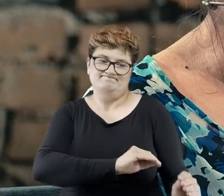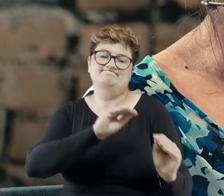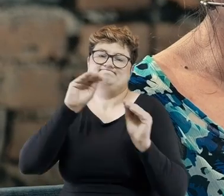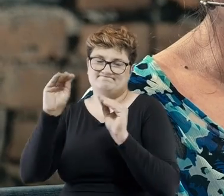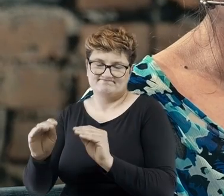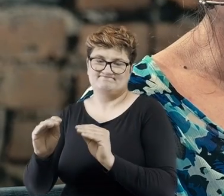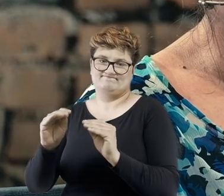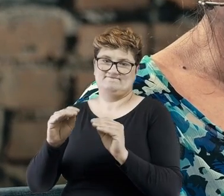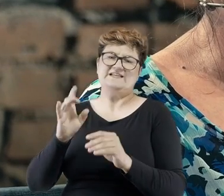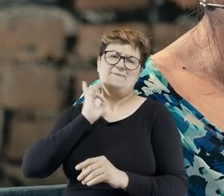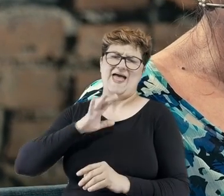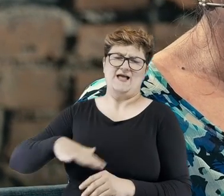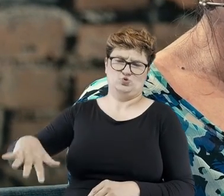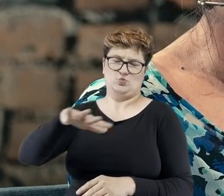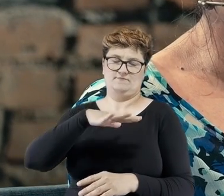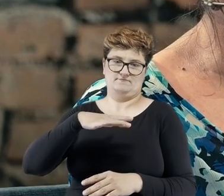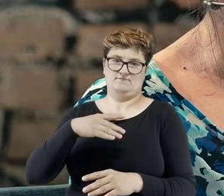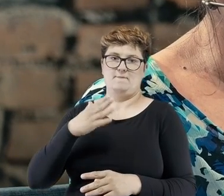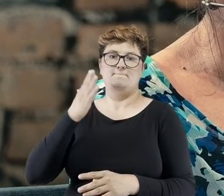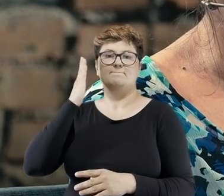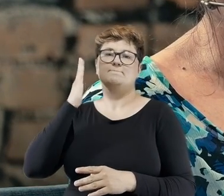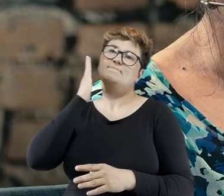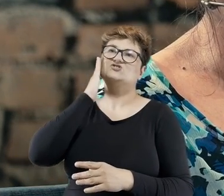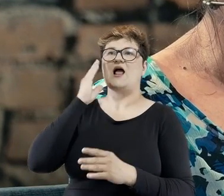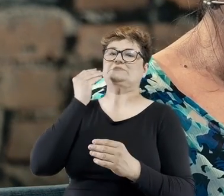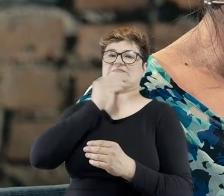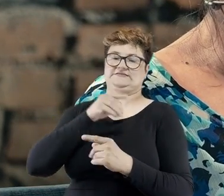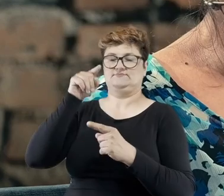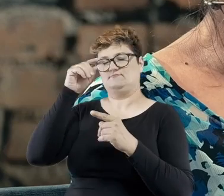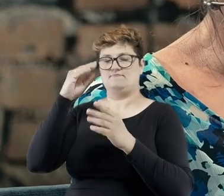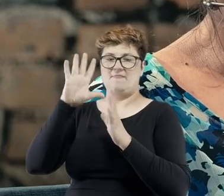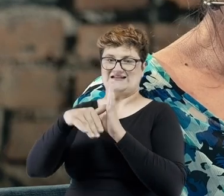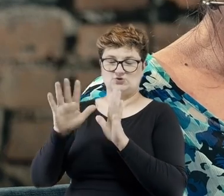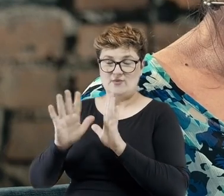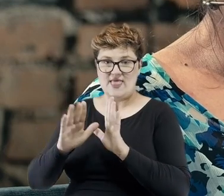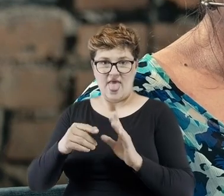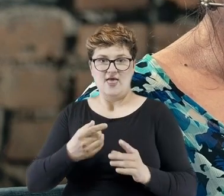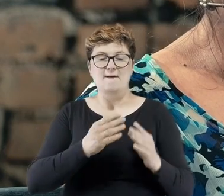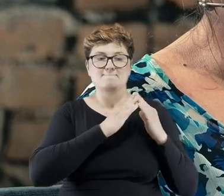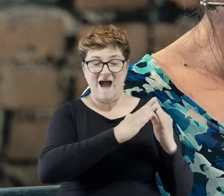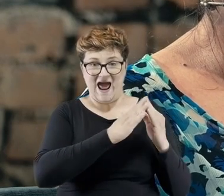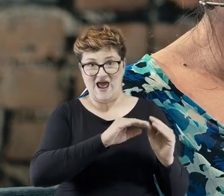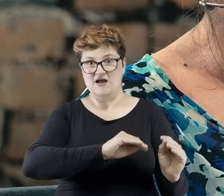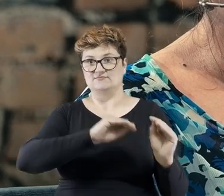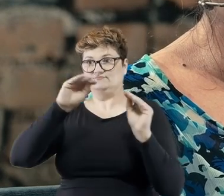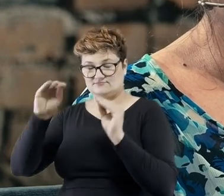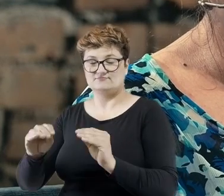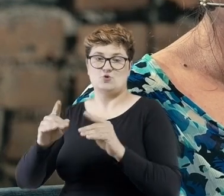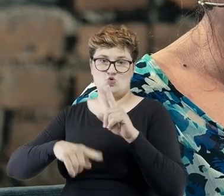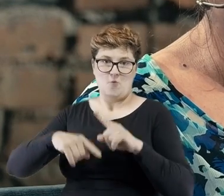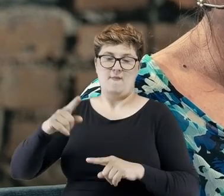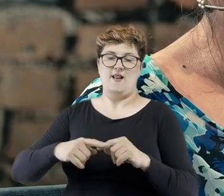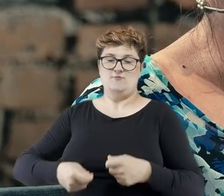jej przeprowadzkę w ramach gimnazjum. Oczywiście to nie było mieszkanie gdzieś na mieście, ale ona się wyprowadziła na chwilę z baraku do normalnego